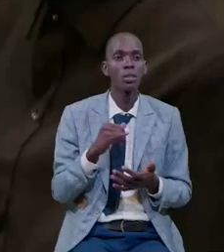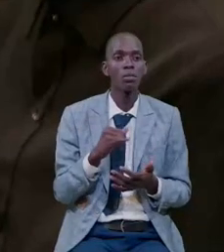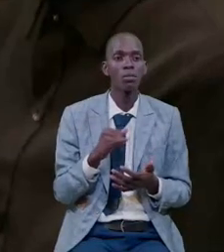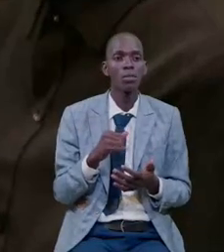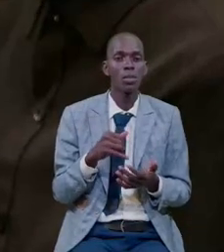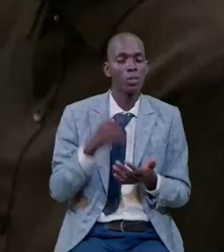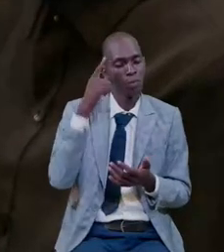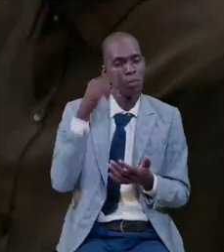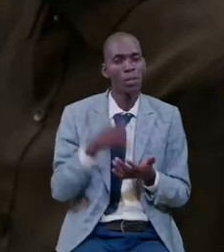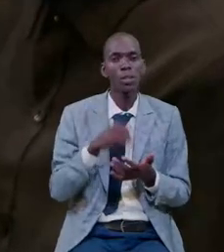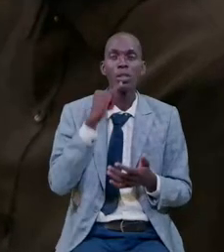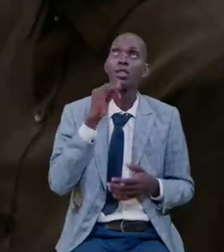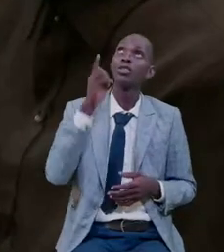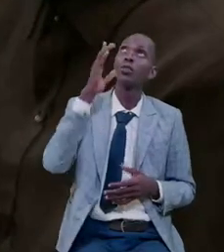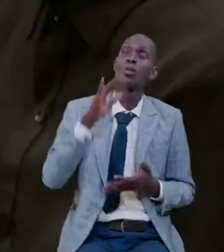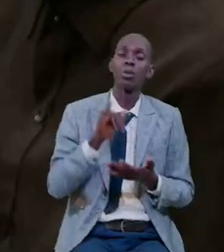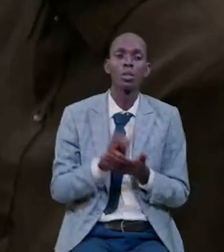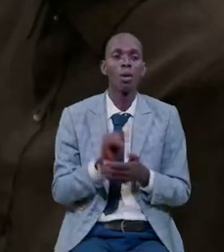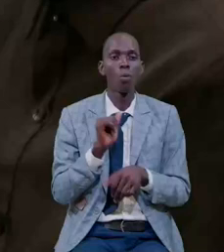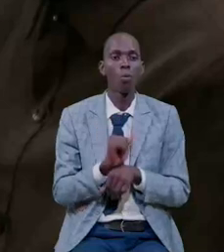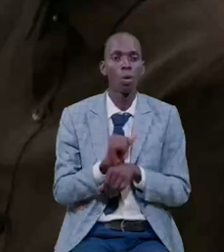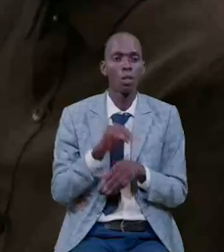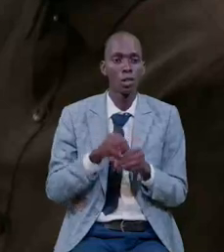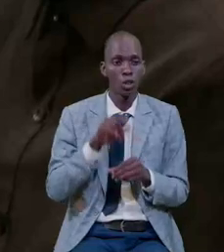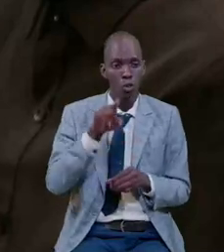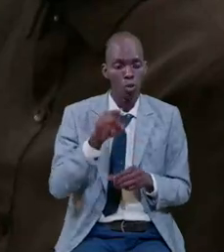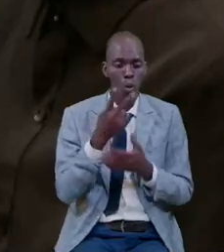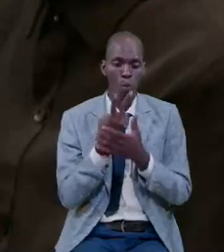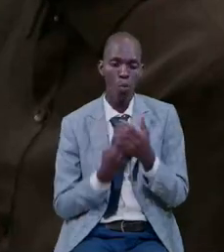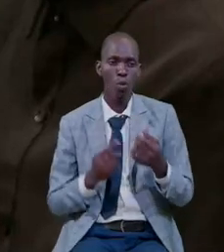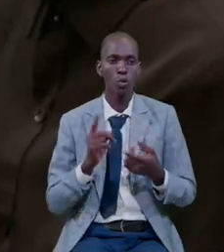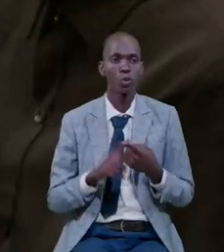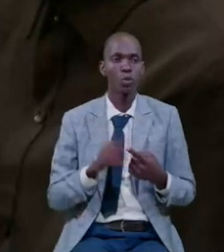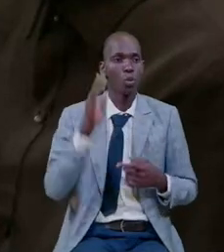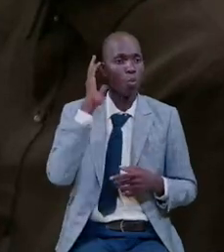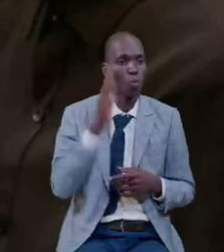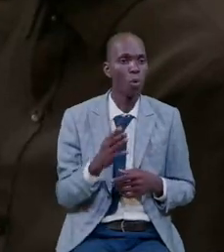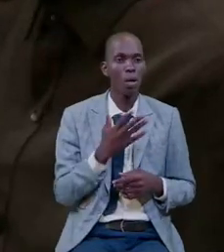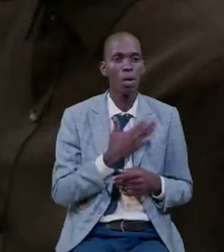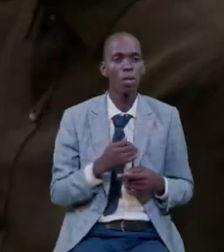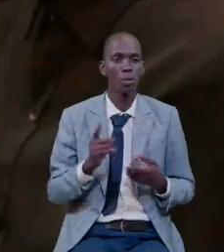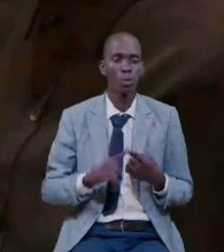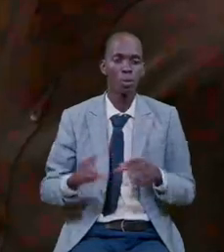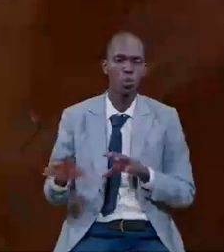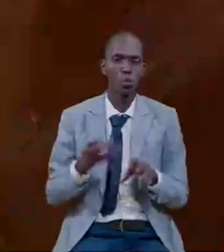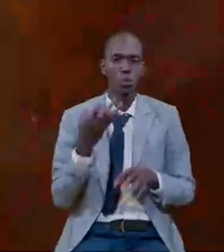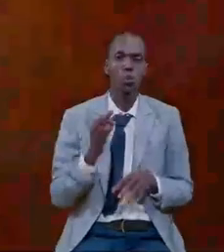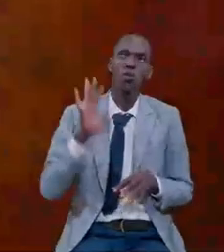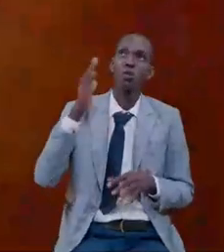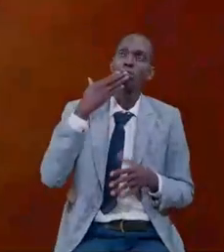suis absent. 13. Car c'est Dieu qui produit en vous le vouloir et le faire selon son bon plaisir.